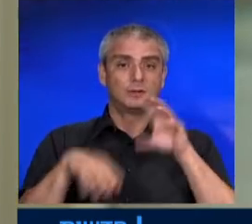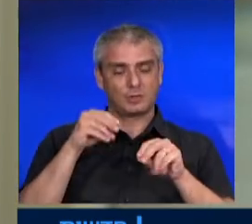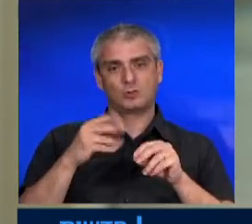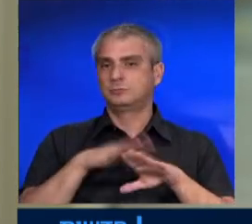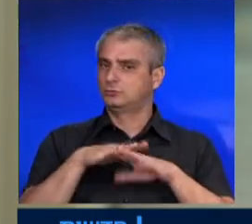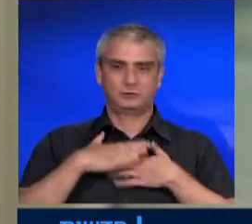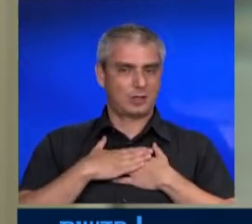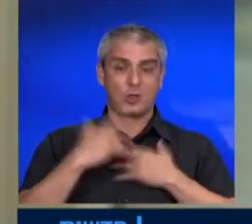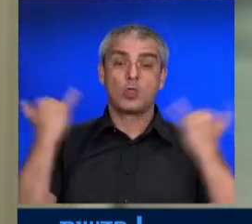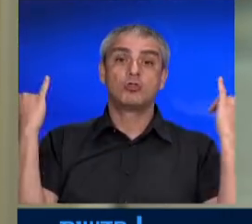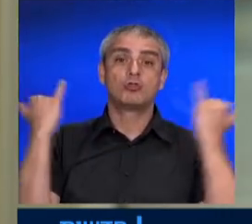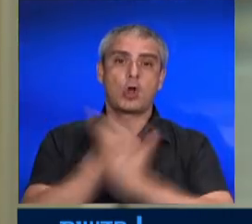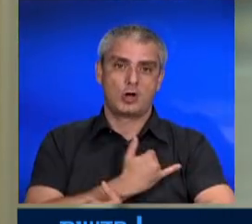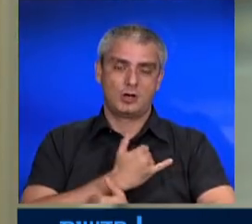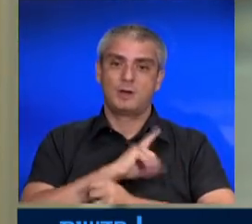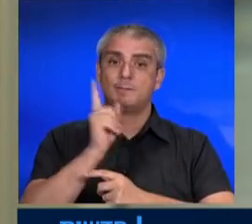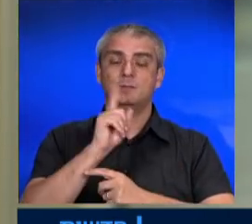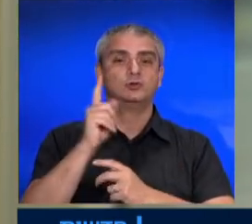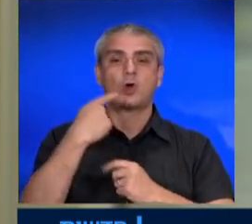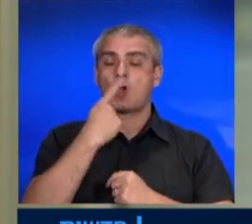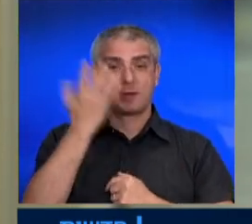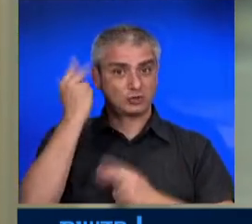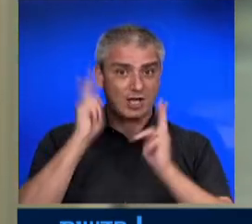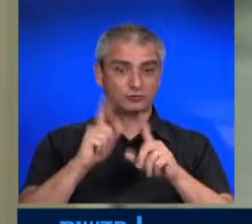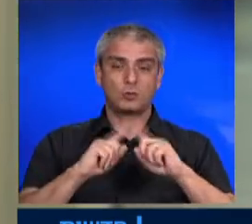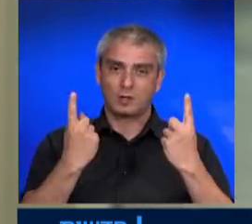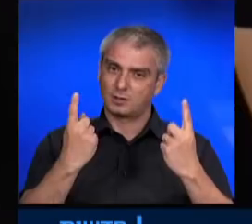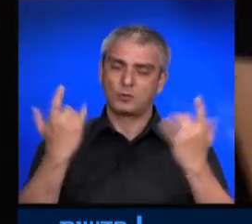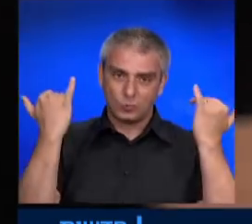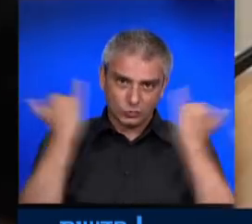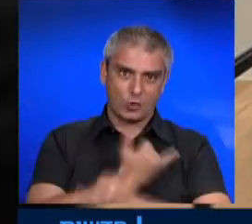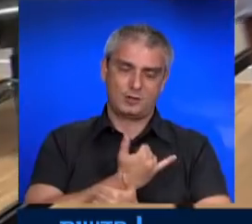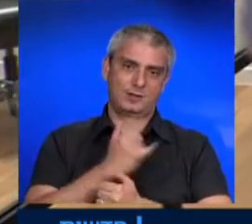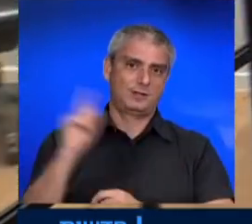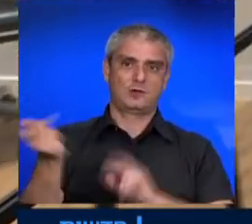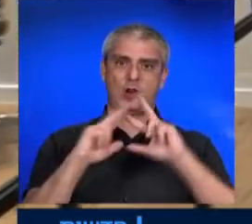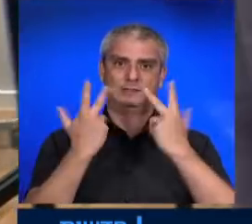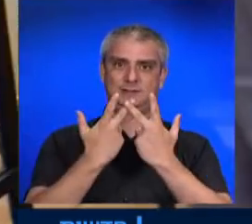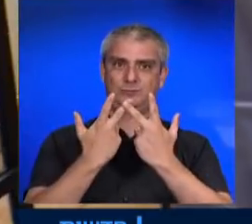טועה לחלוטין. כל מי שטוען שהייתה אפשרות אחרת, טועה ומטעה את הציבור.